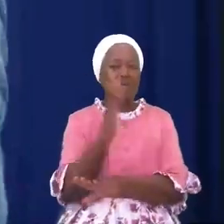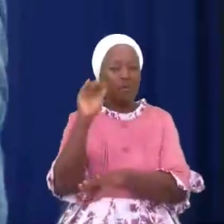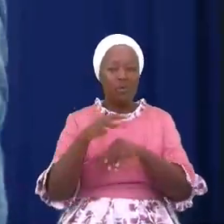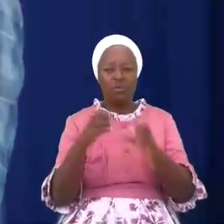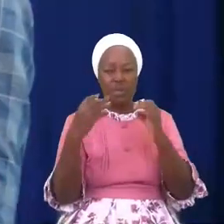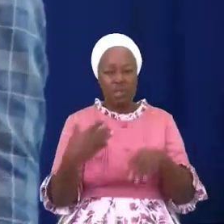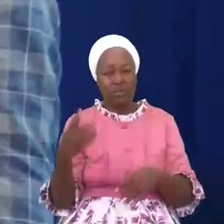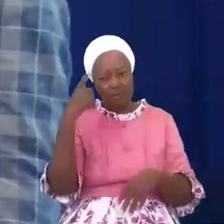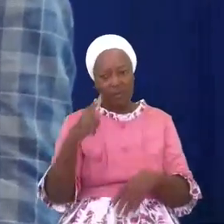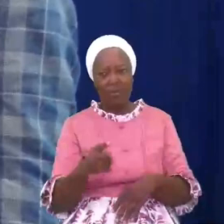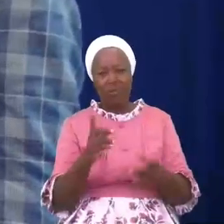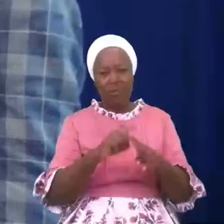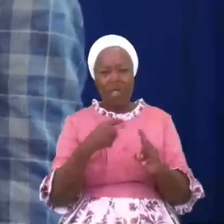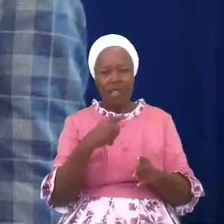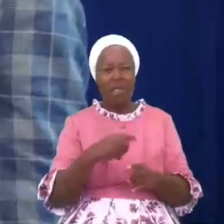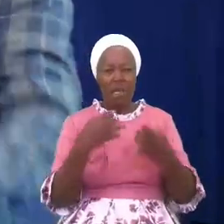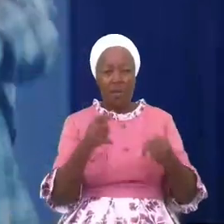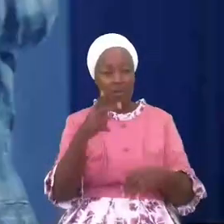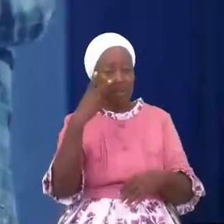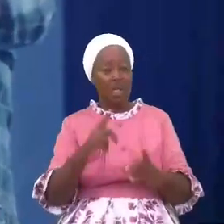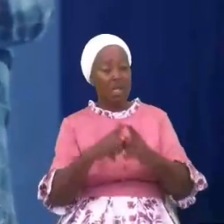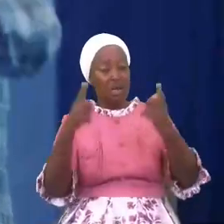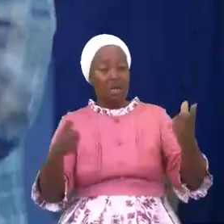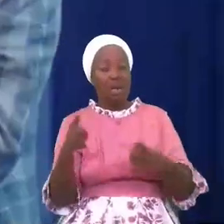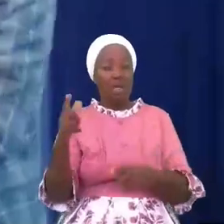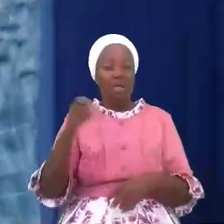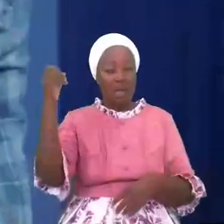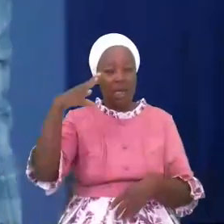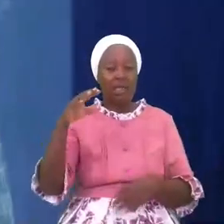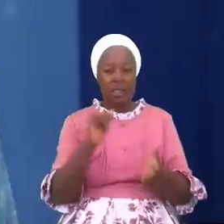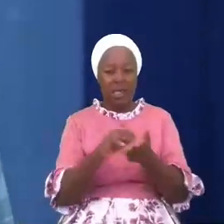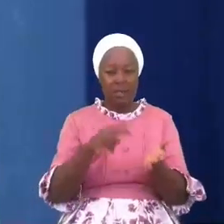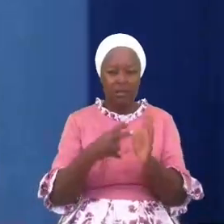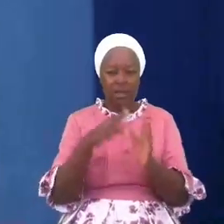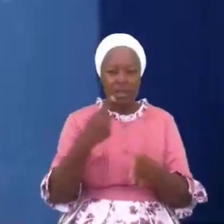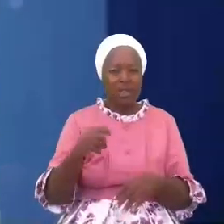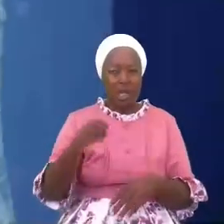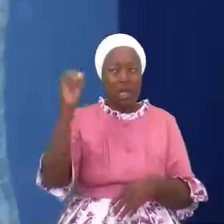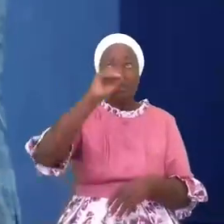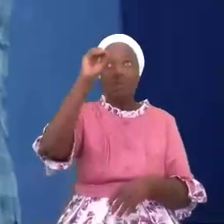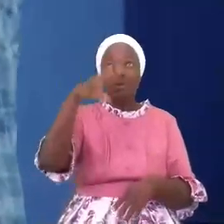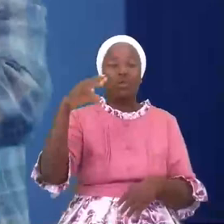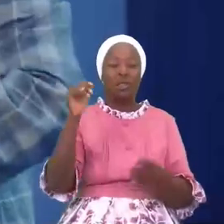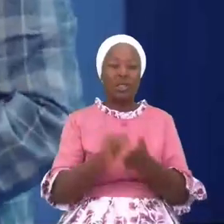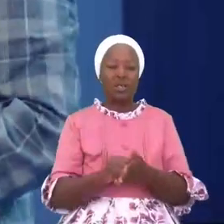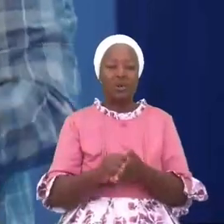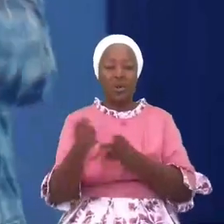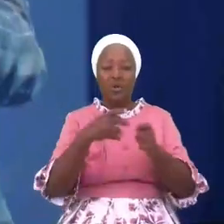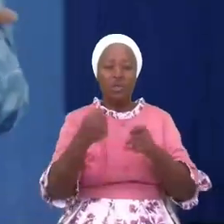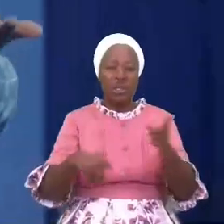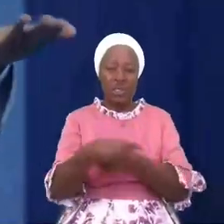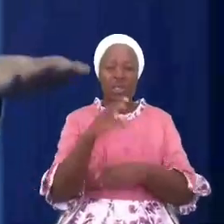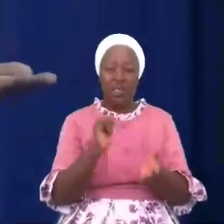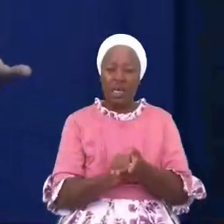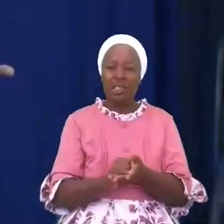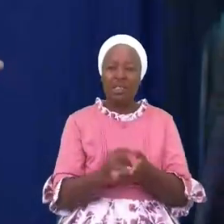dit, ils ont vu une grande lumière, ça veut dire le Fils qui est ressuscité. Il